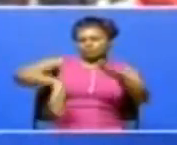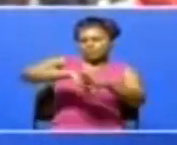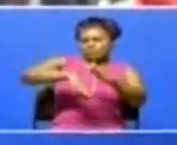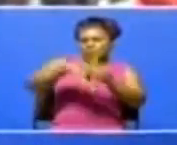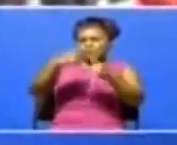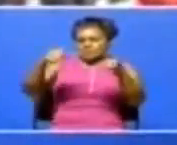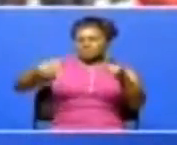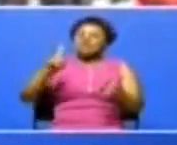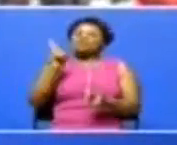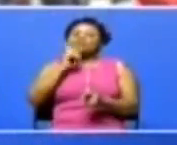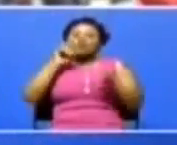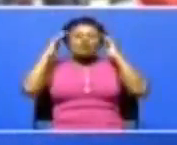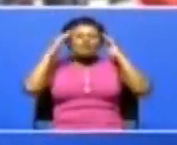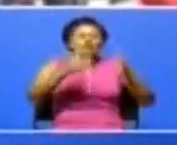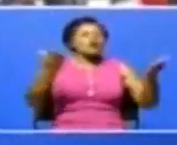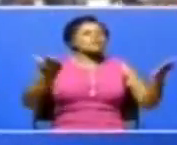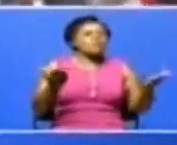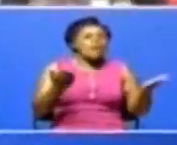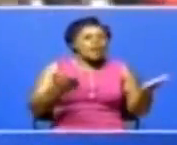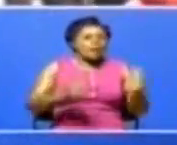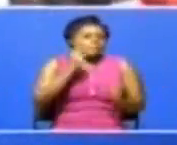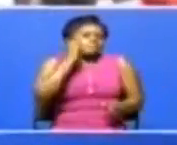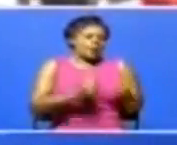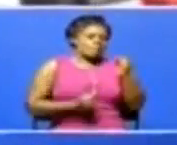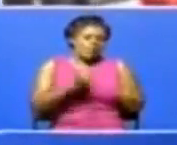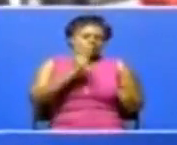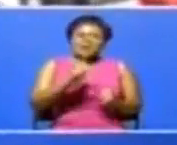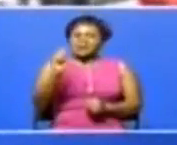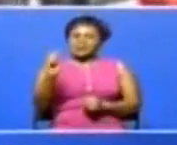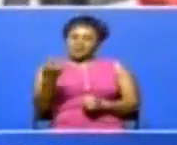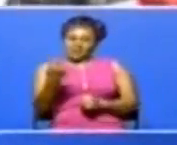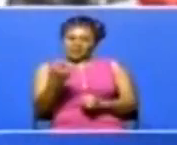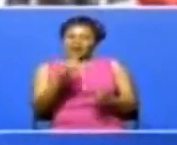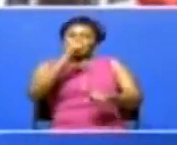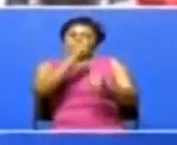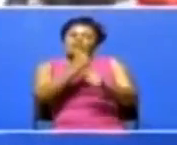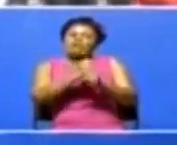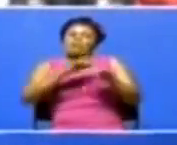Lakini hapo kesho macho yote yatakuwa kiangazia riadha kuona je, Kenya itafanya vipi?